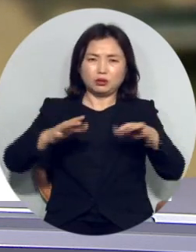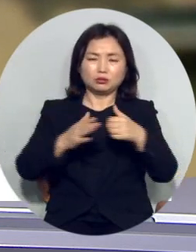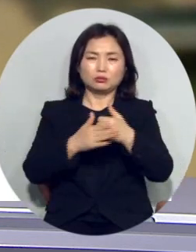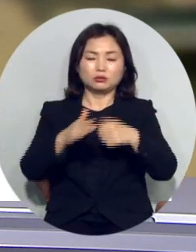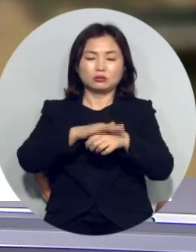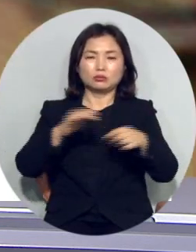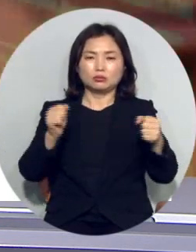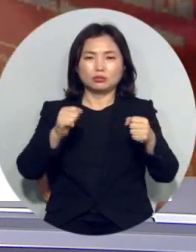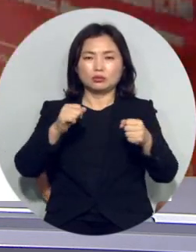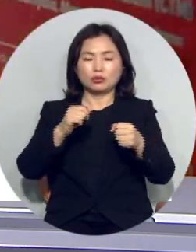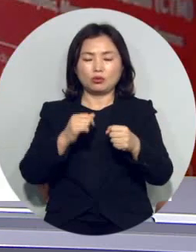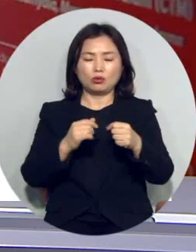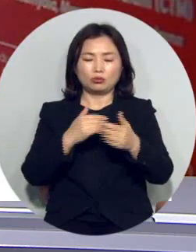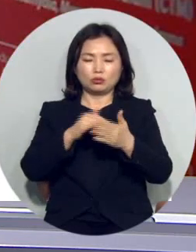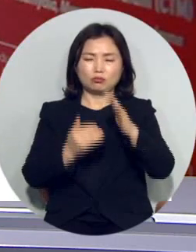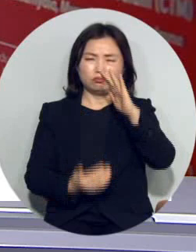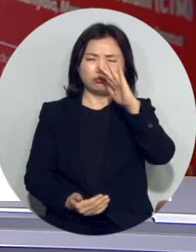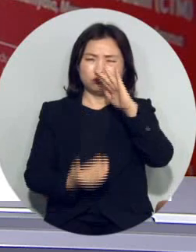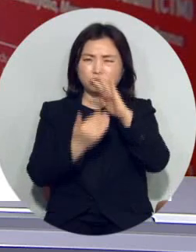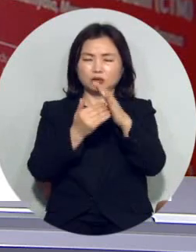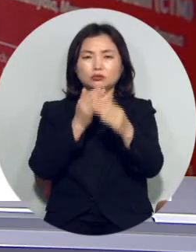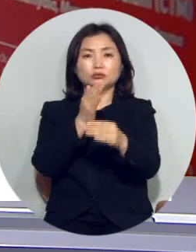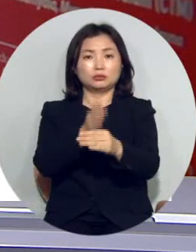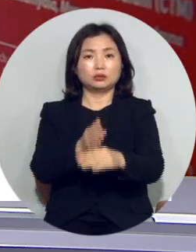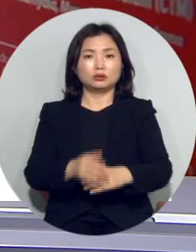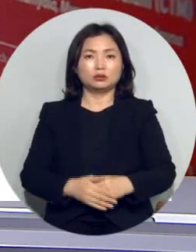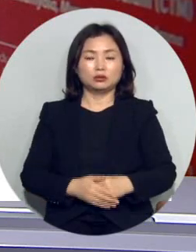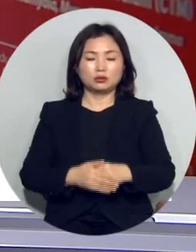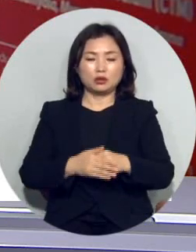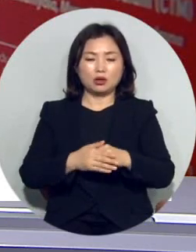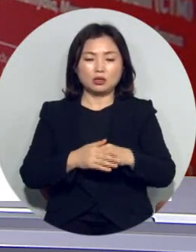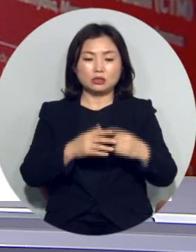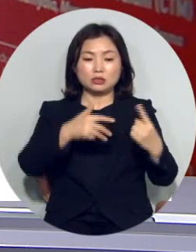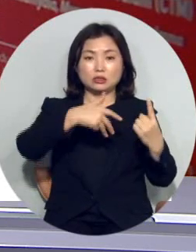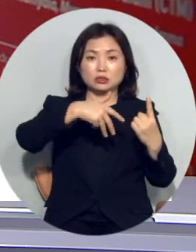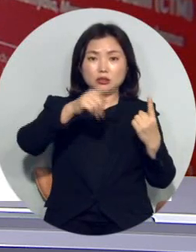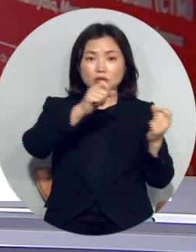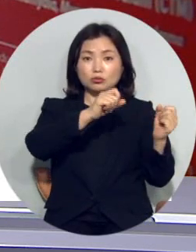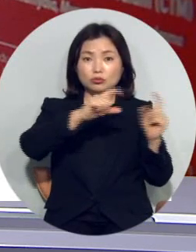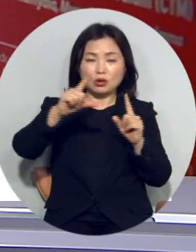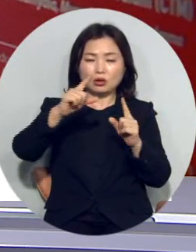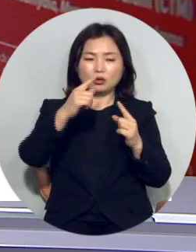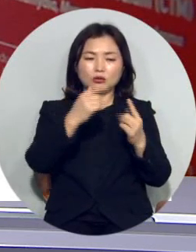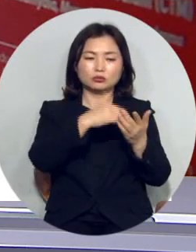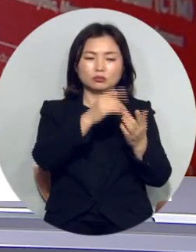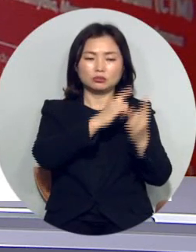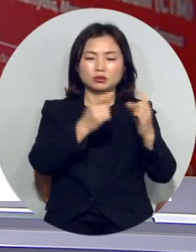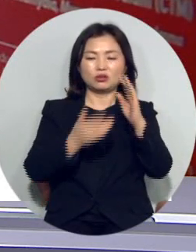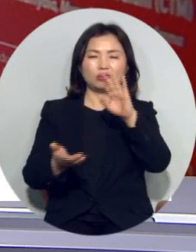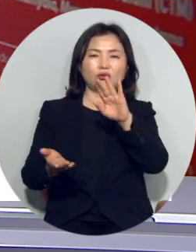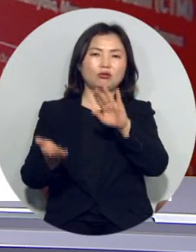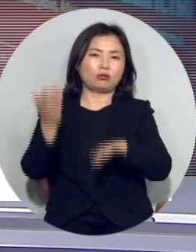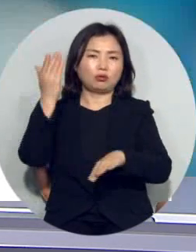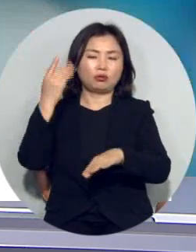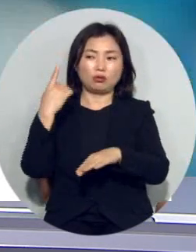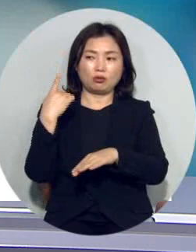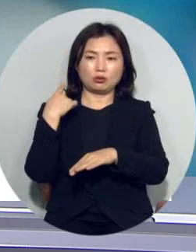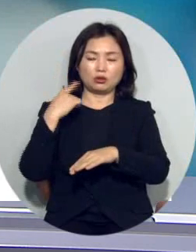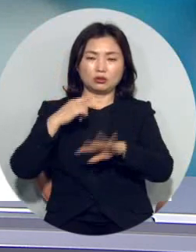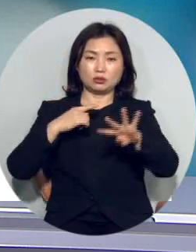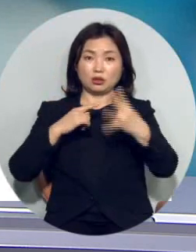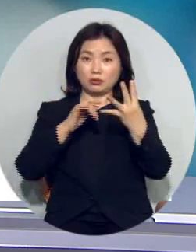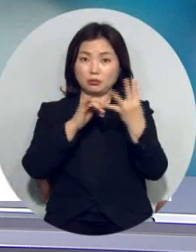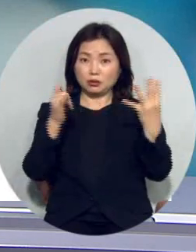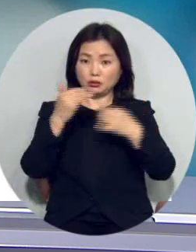경북도 연애 최다 확진을 경신하고 있는데 이미 1차 대회 수준을 넘어섰습니다 어제까지 400